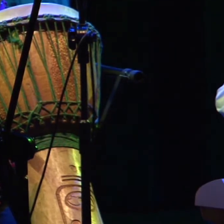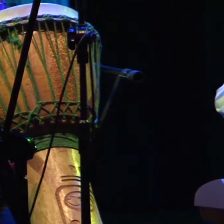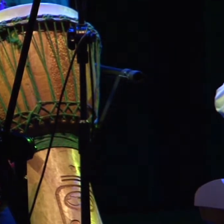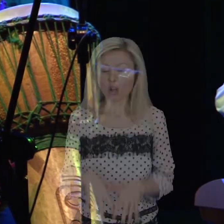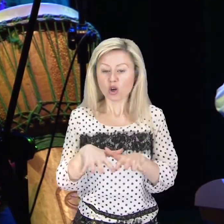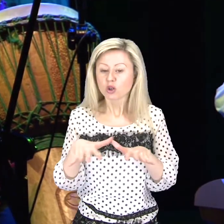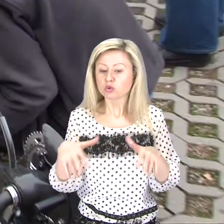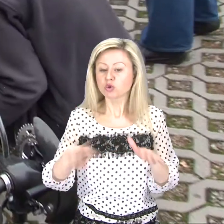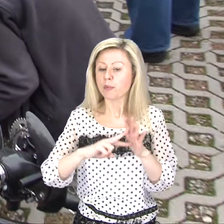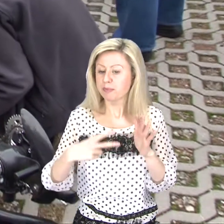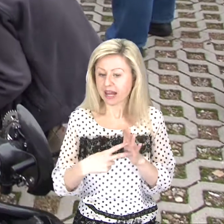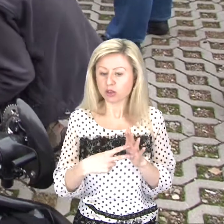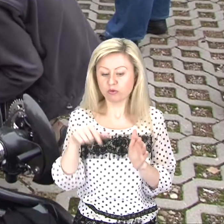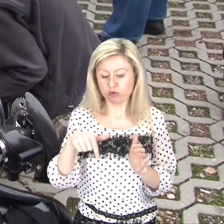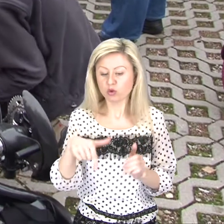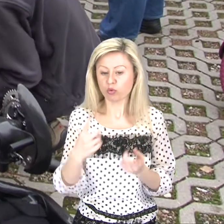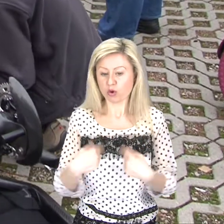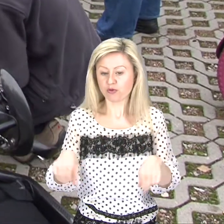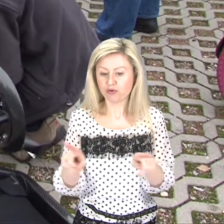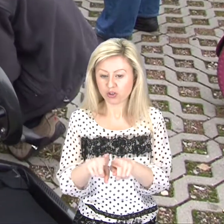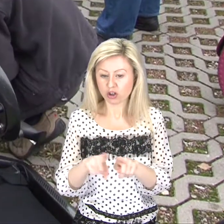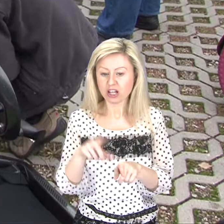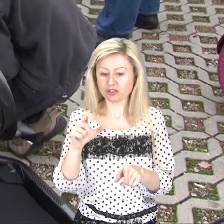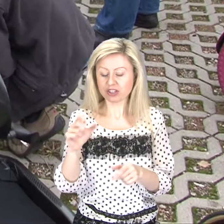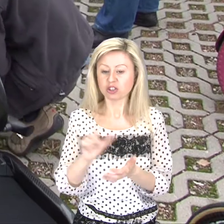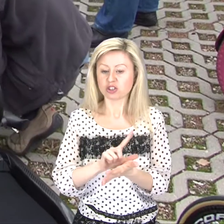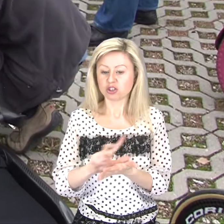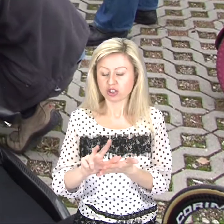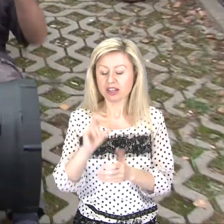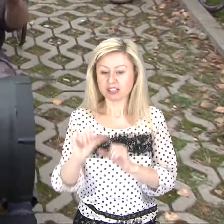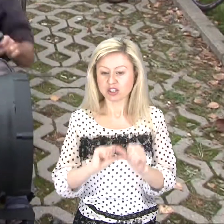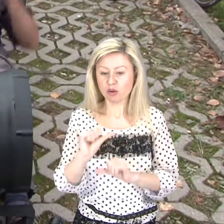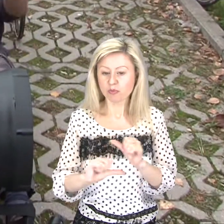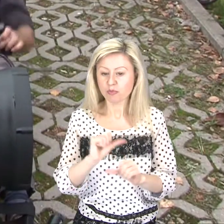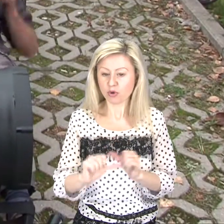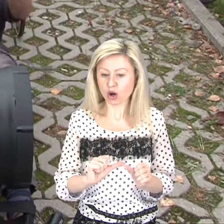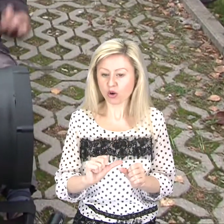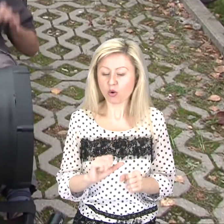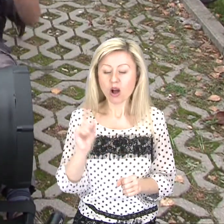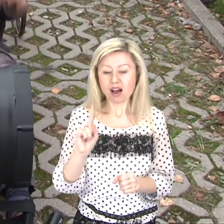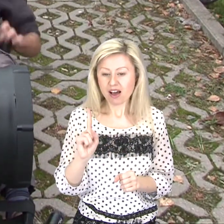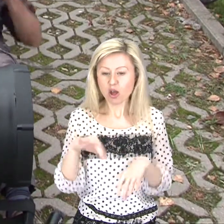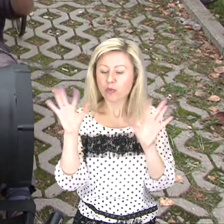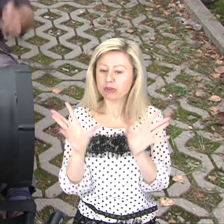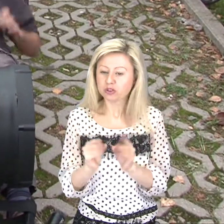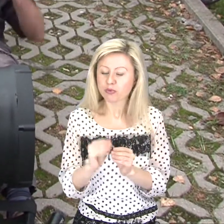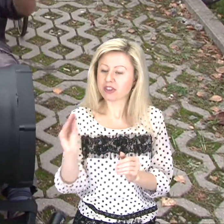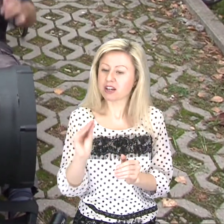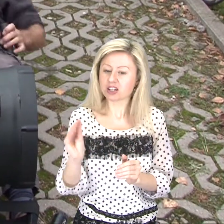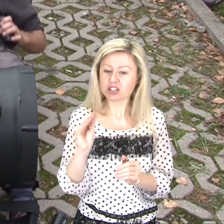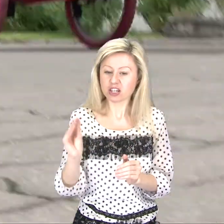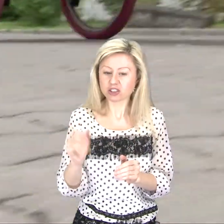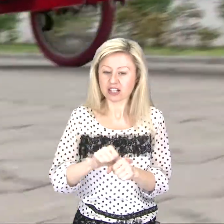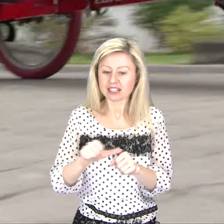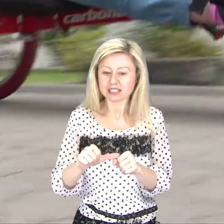Sporo tych projektów, które na Dolnym Śląsku zostały zrealizowane w 2013 roku, ale ja bym tego nie zamykał w kwestii podsumowania. Raczej powiedziałbym,